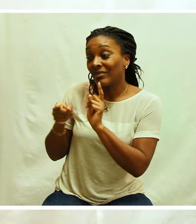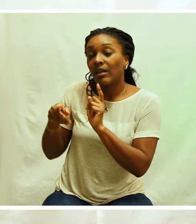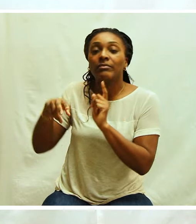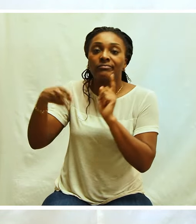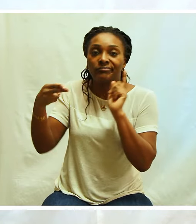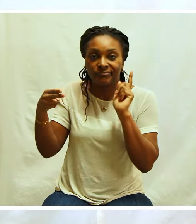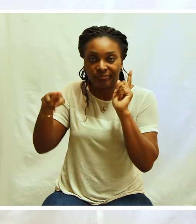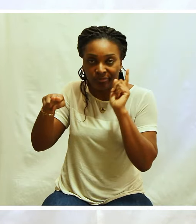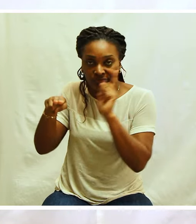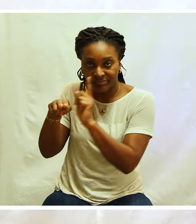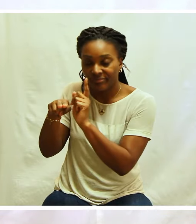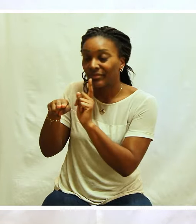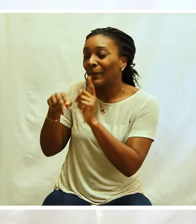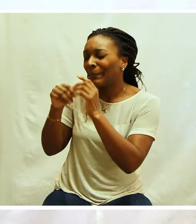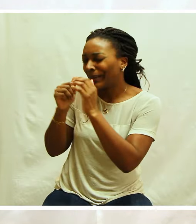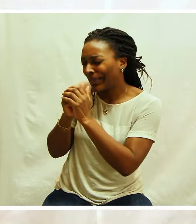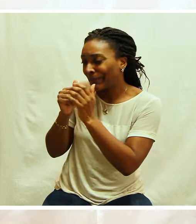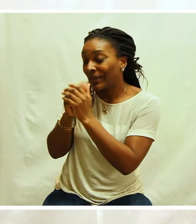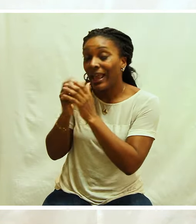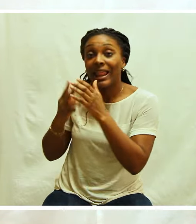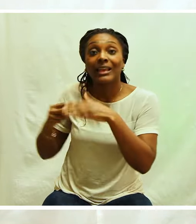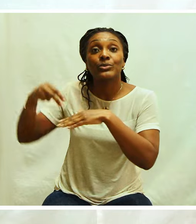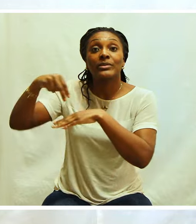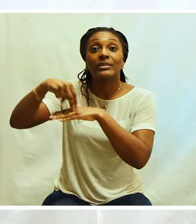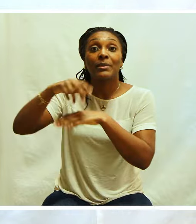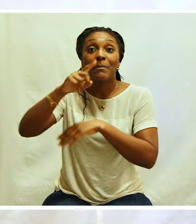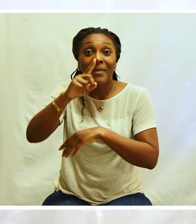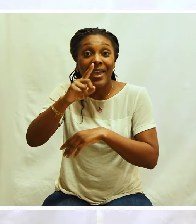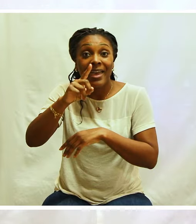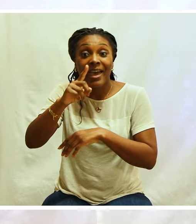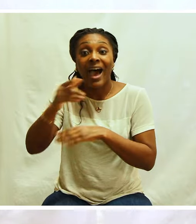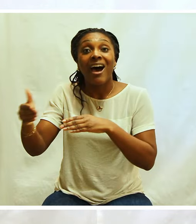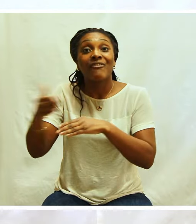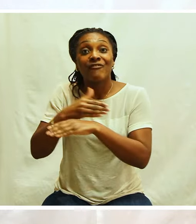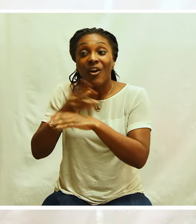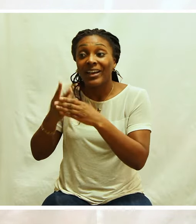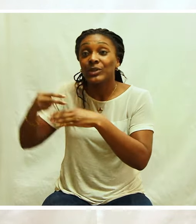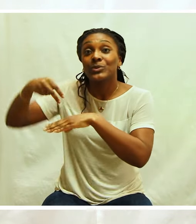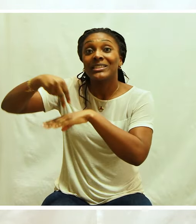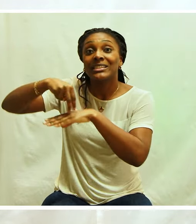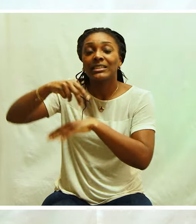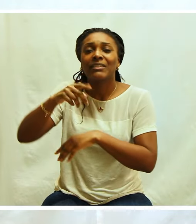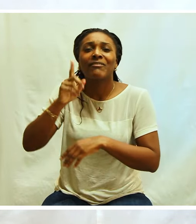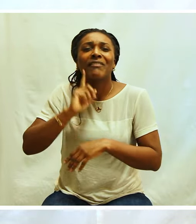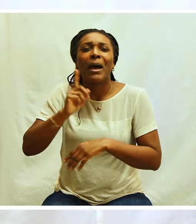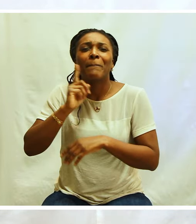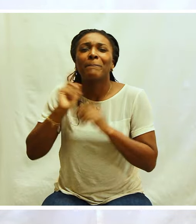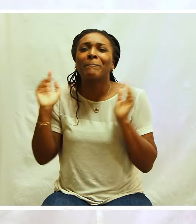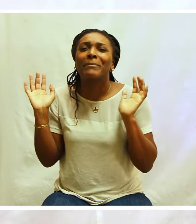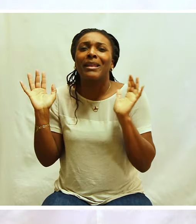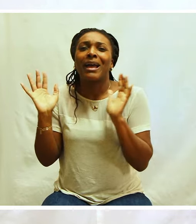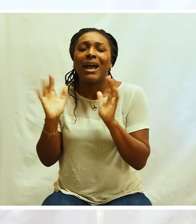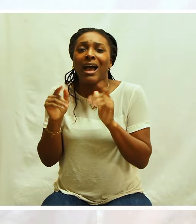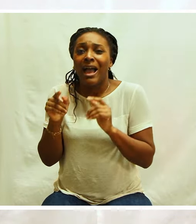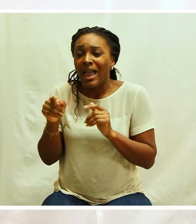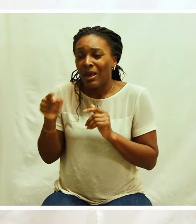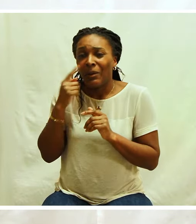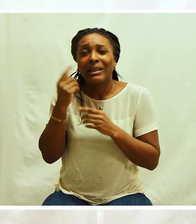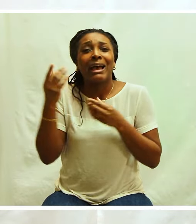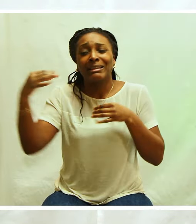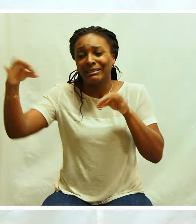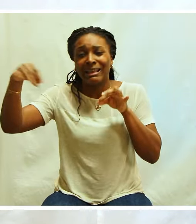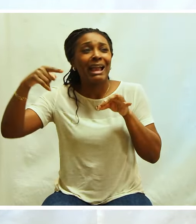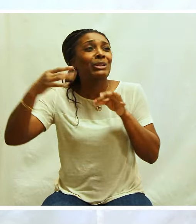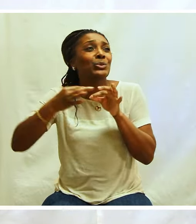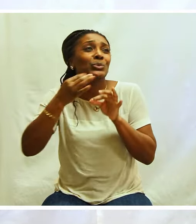ressusciter. Mais la Bible nous dit que toutes les veuves l'entourèrent en pleurant et lui montrèrent les tuniques et les vêtements que faisait Dorcas pendant qu'elle était